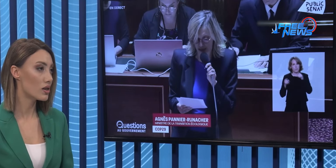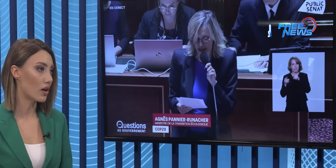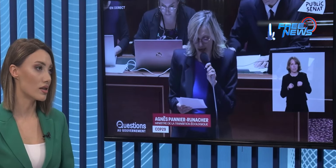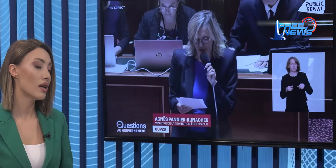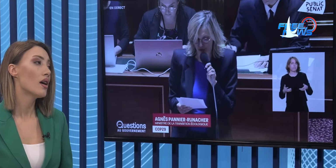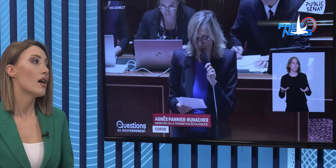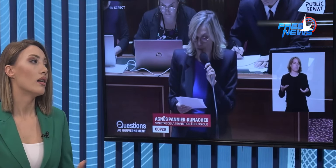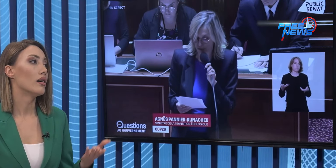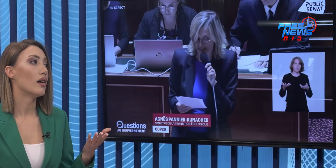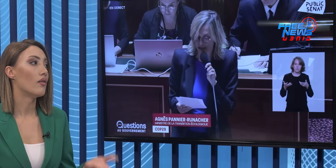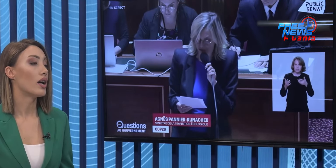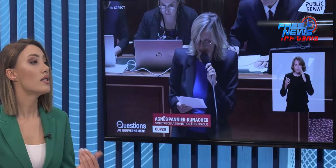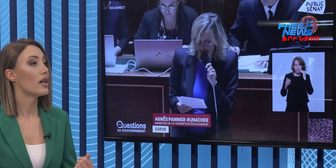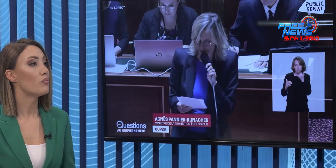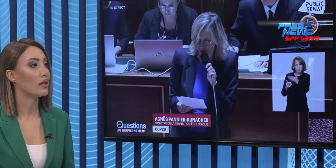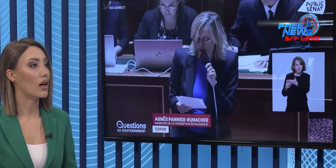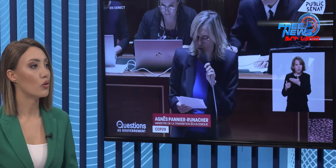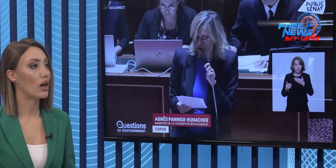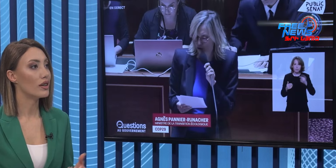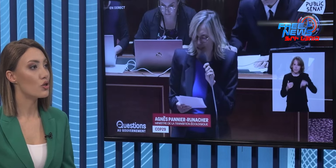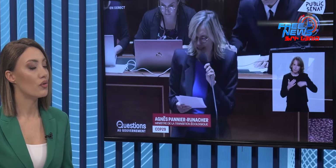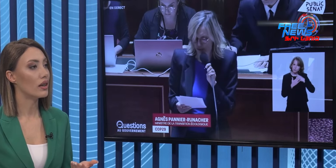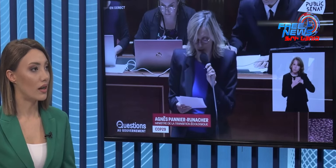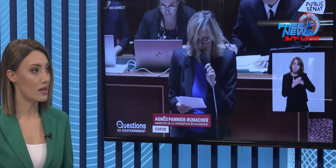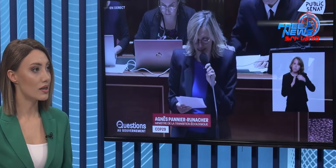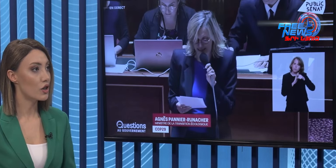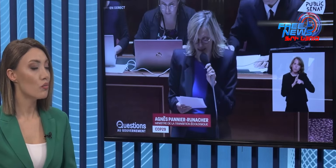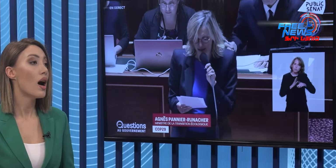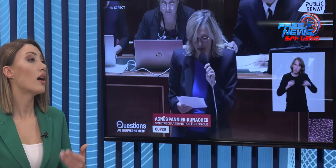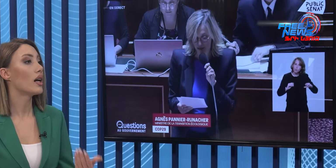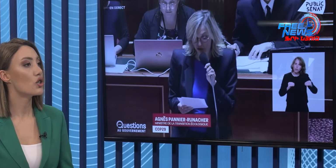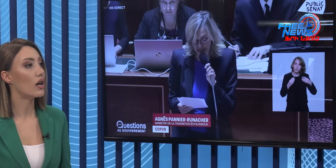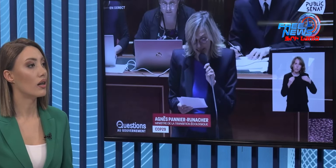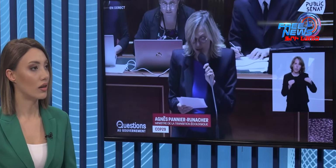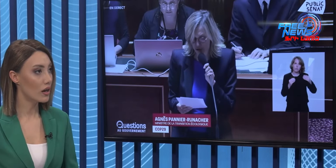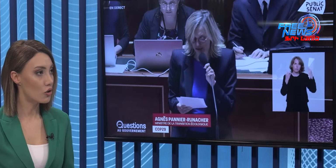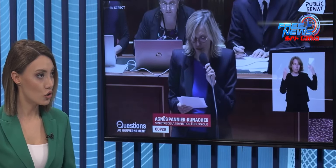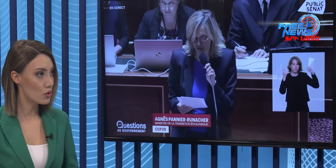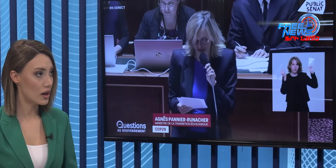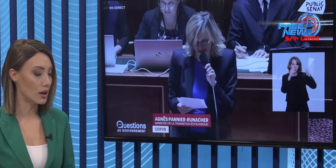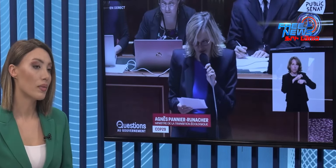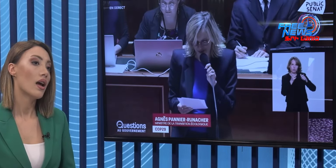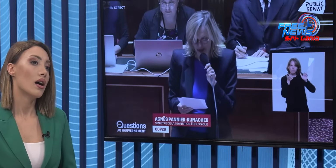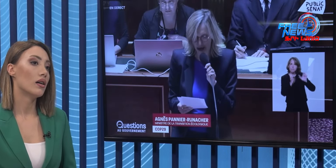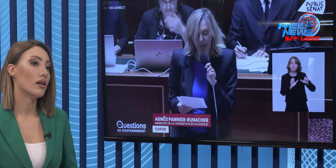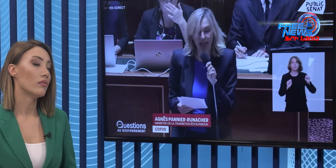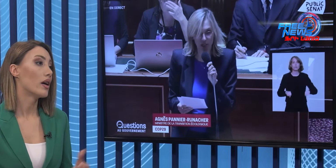վարչակազմով լծված է Ֆրանսիային պատկանող անդրծովյան տարածքներում հակաիշխանական